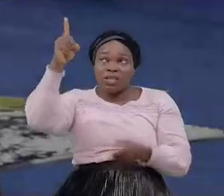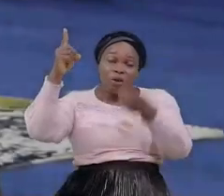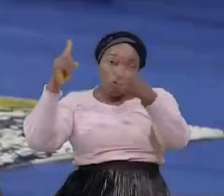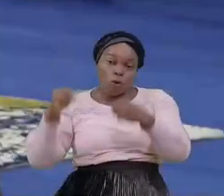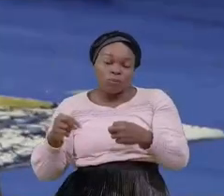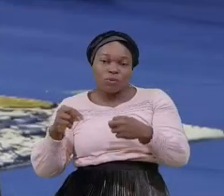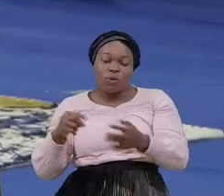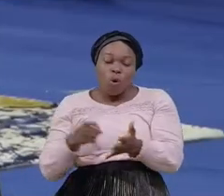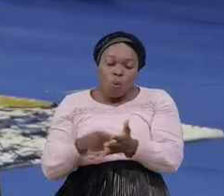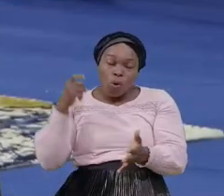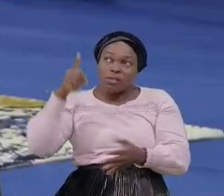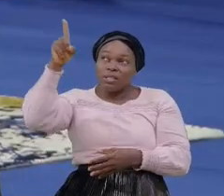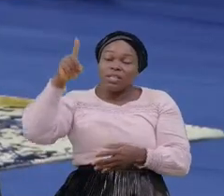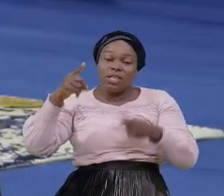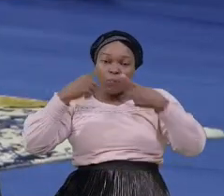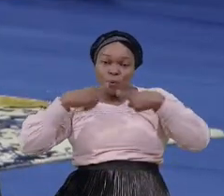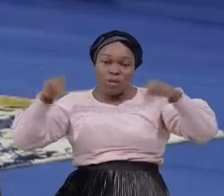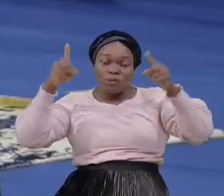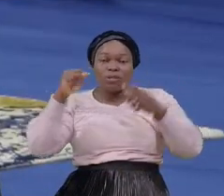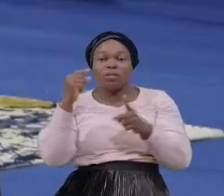dès qu'il déclare la parole sur vous,